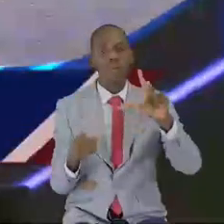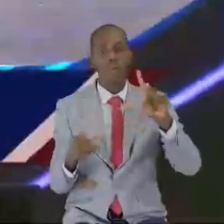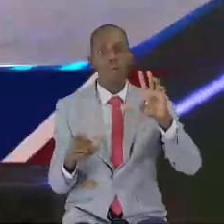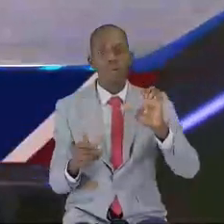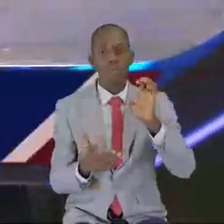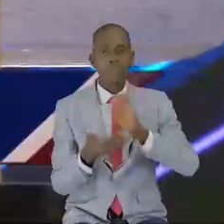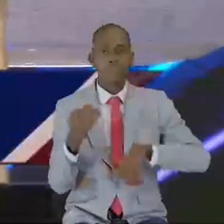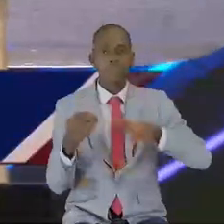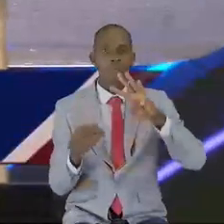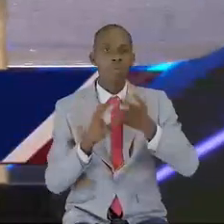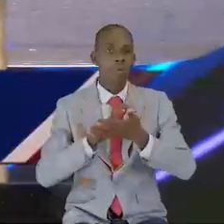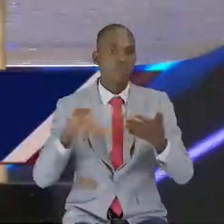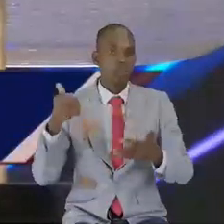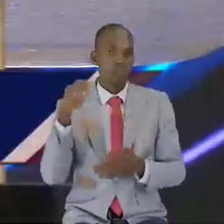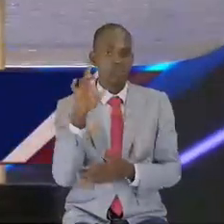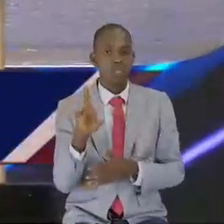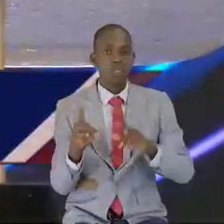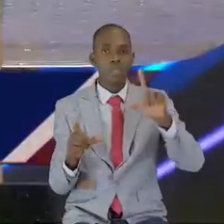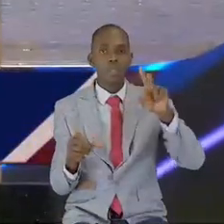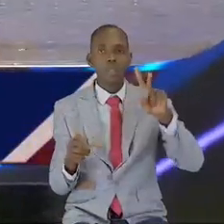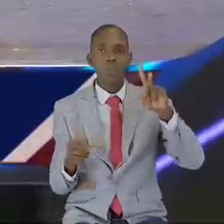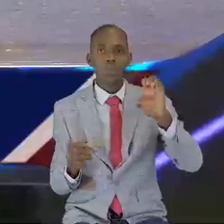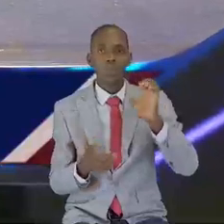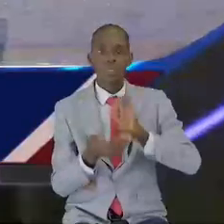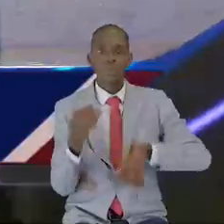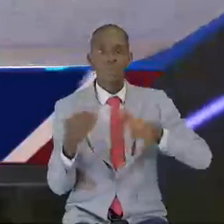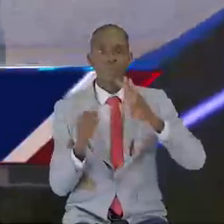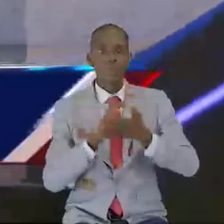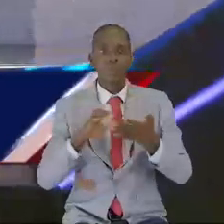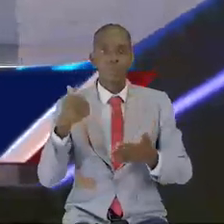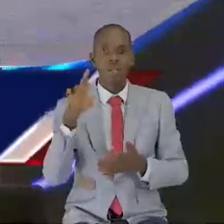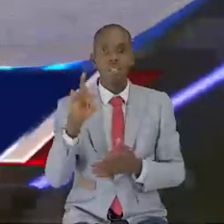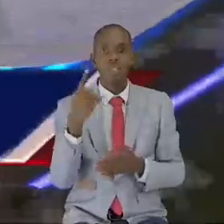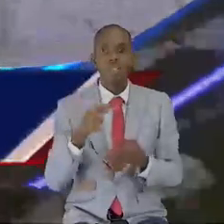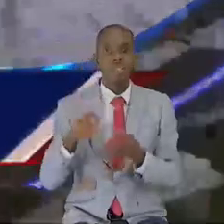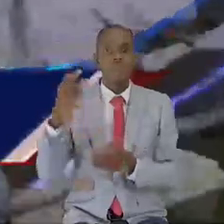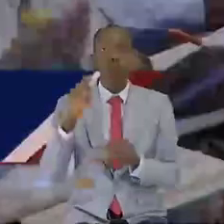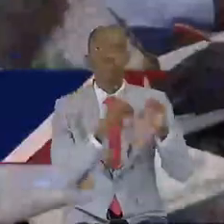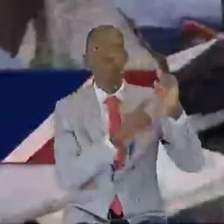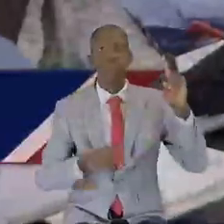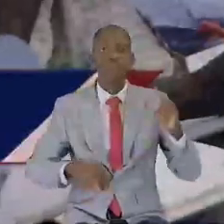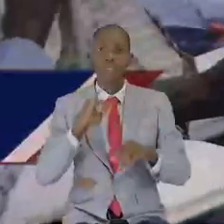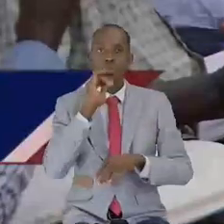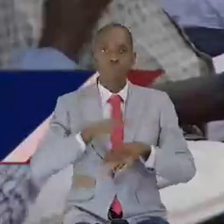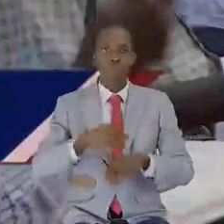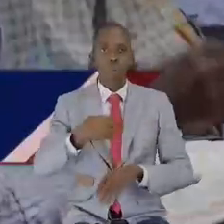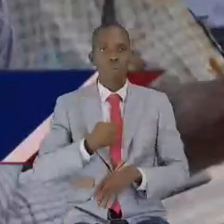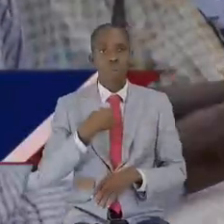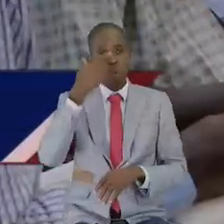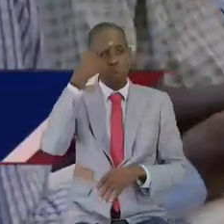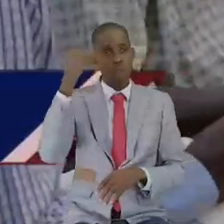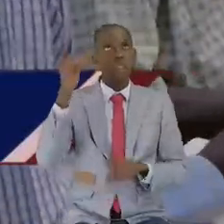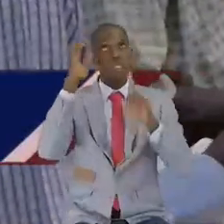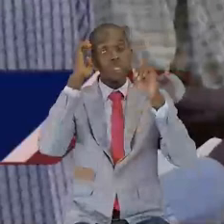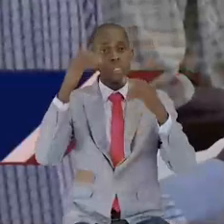4, verset 18. En Luc chapitre 4, verset 18. L'Esprit du Seigneur est sur moi,